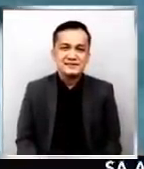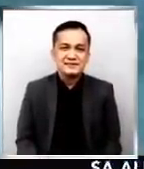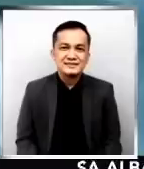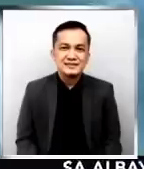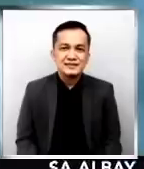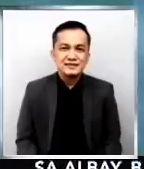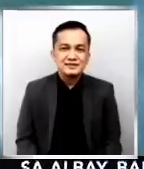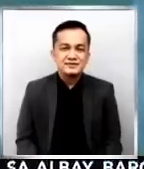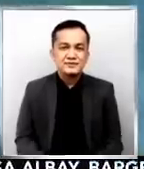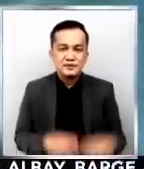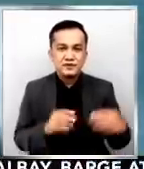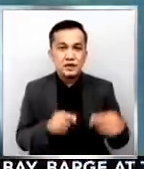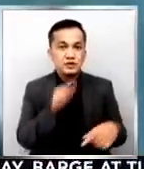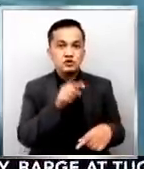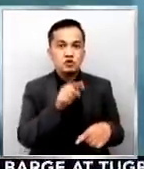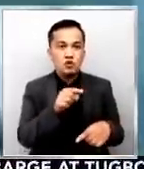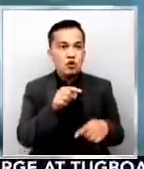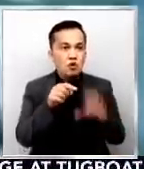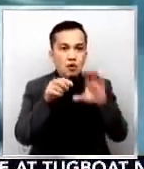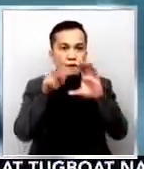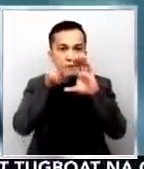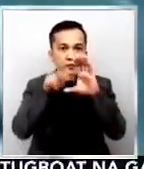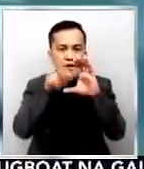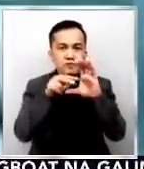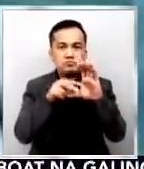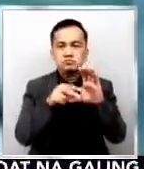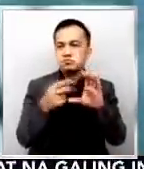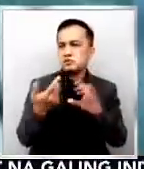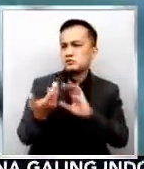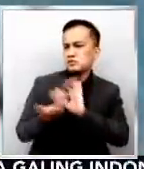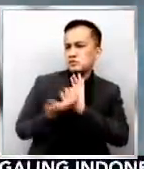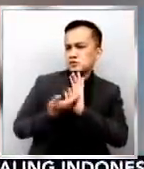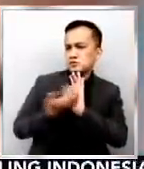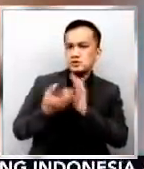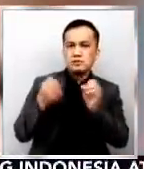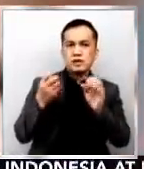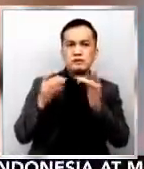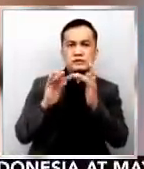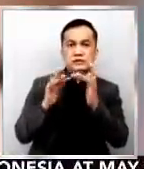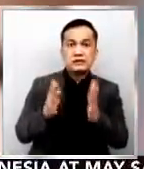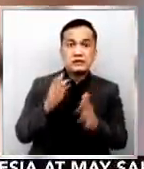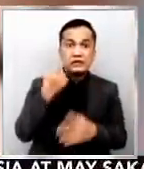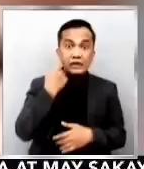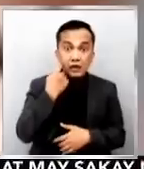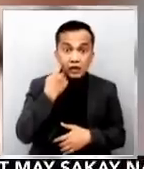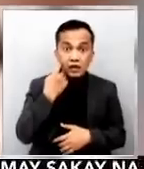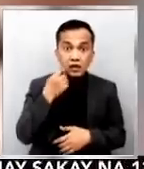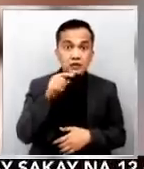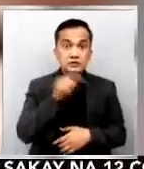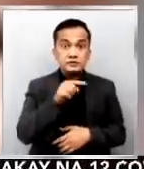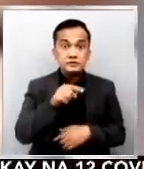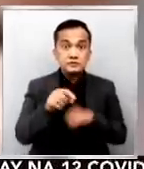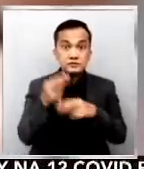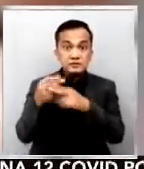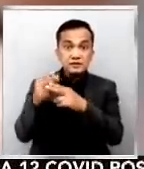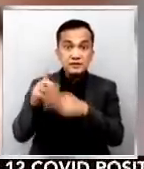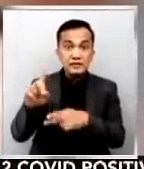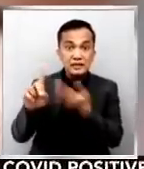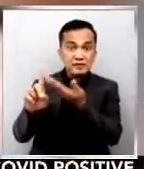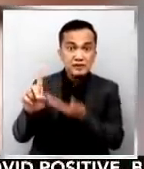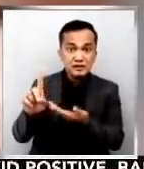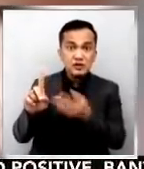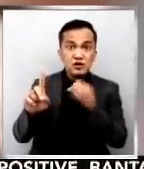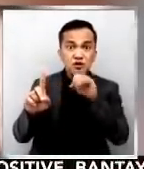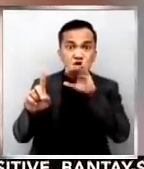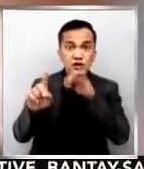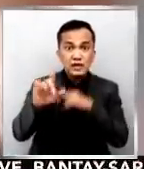Ito ang video na nagpahanga sa napakaraming netizen kamakailan. Siya si Lola Remedios Angelio,